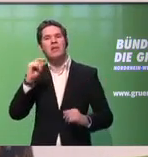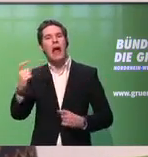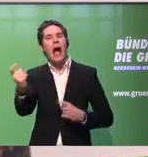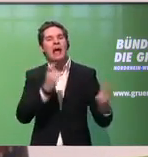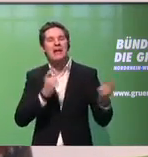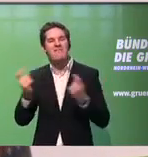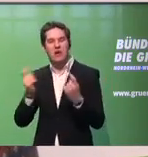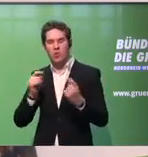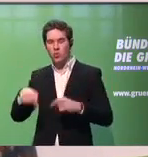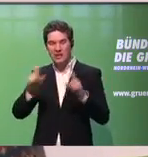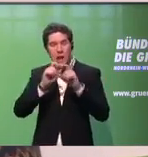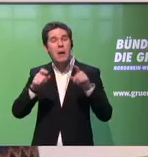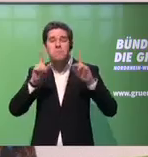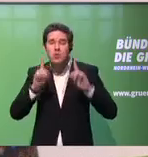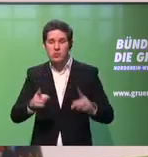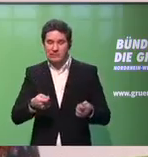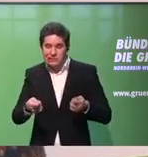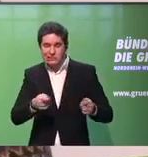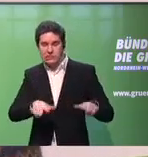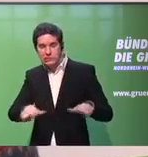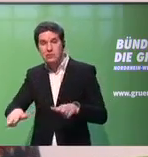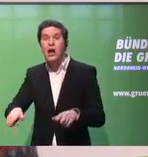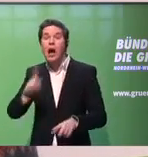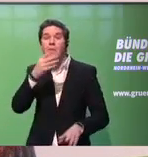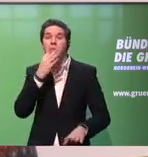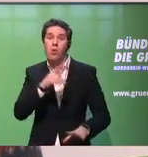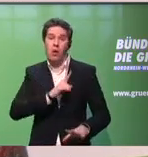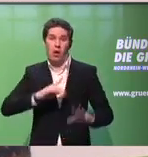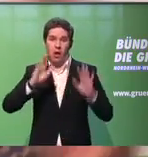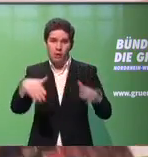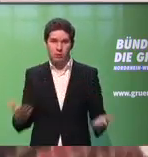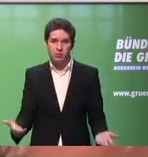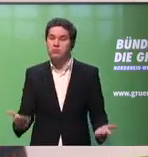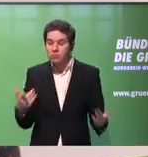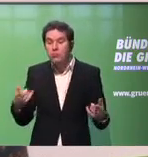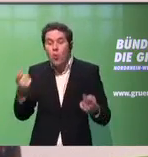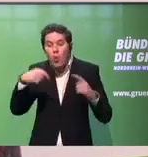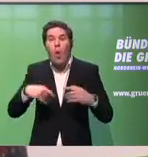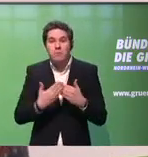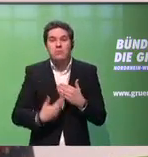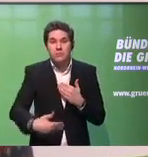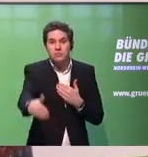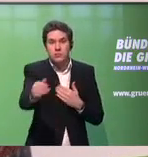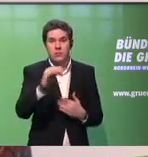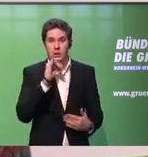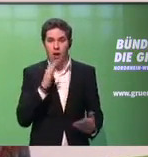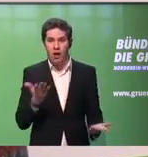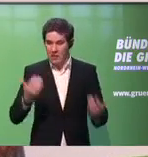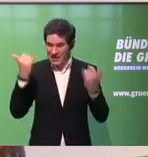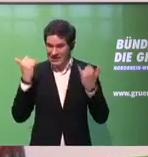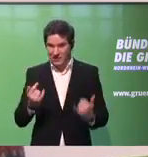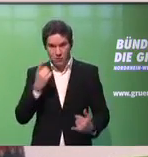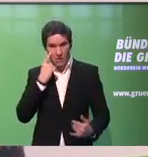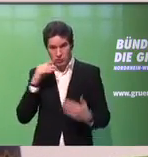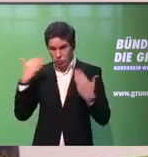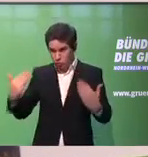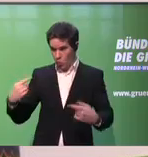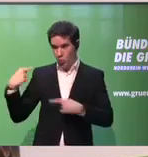das wird dauern. Das können wir sagen, dass das unser Weg ist, aber das wird die akute Auseinandersetzung